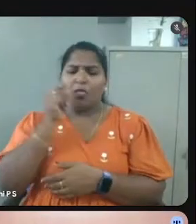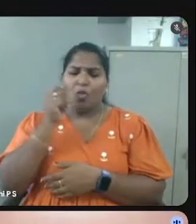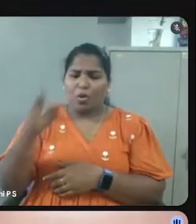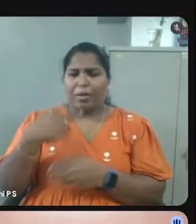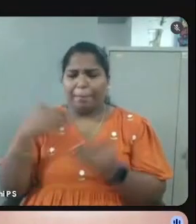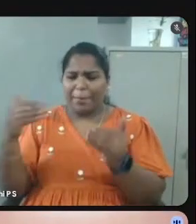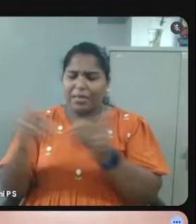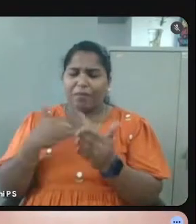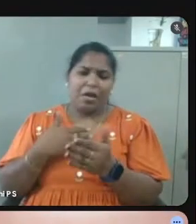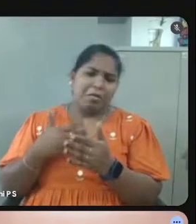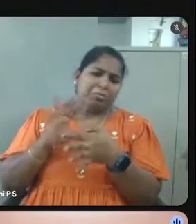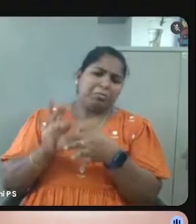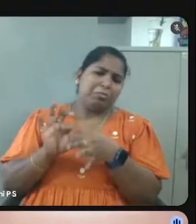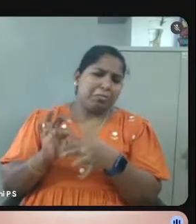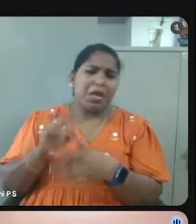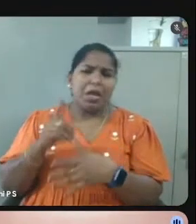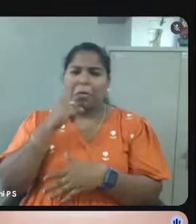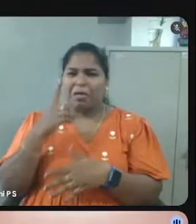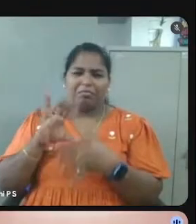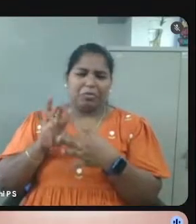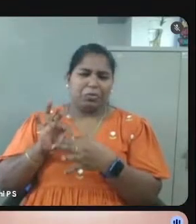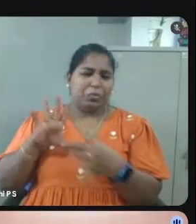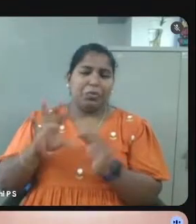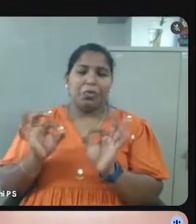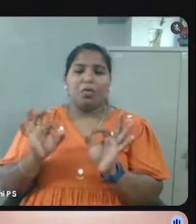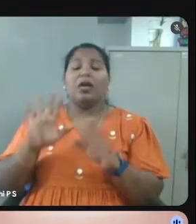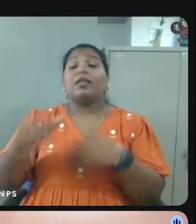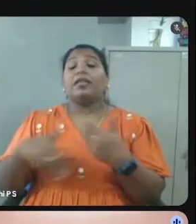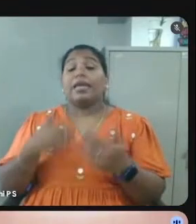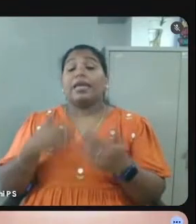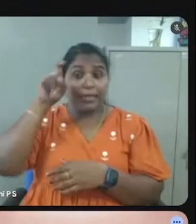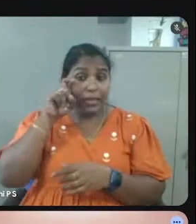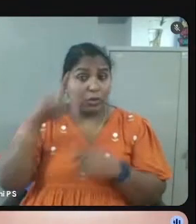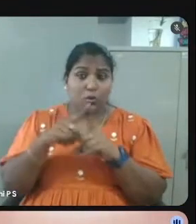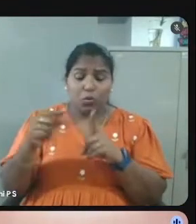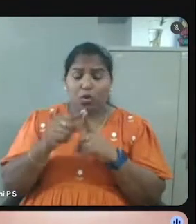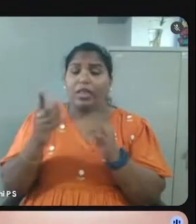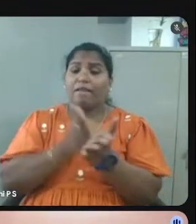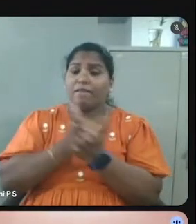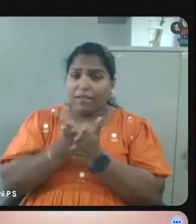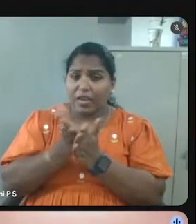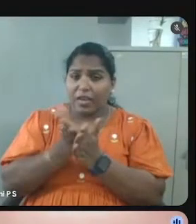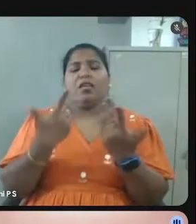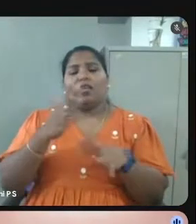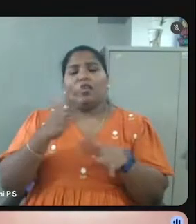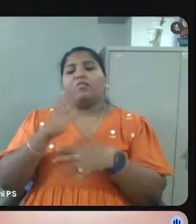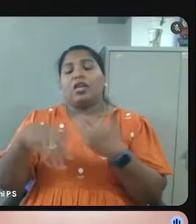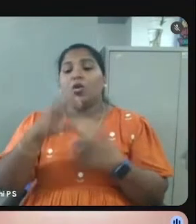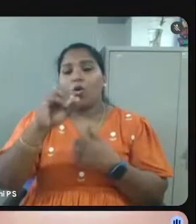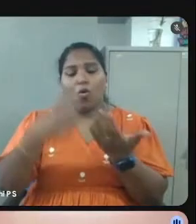നമുക്ക് കേൾക്കാറുണ്ട്. സെക്ഷൽ ആൾട്ടർനേറ്റീവ്സ്, പിന്നെ സെക്ഷൽ പൊസിഷൻസും ഓറൽ സെക്സും, പിന്നെ